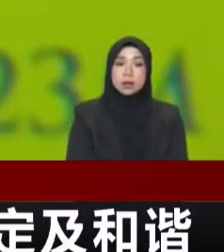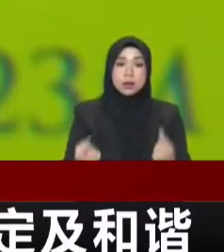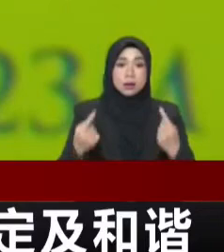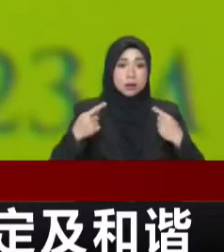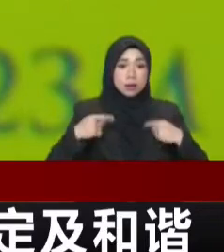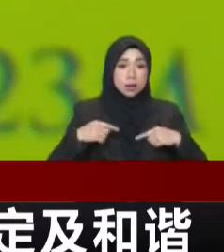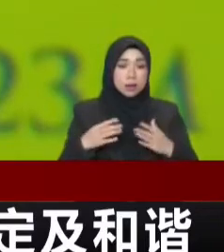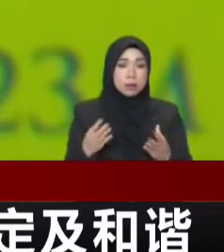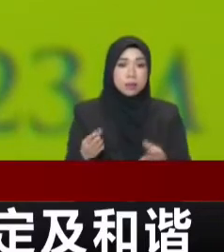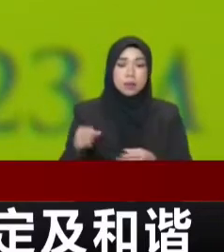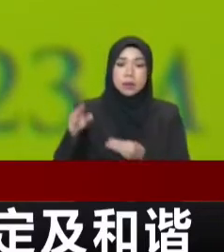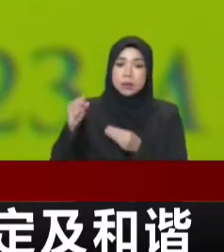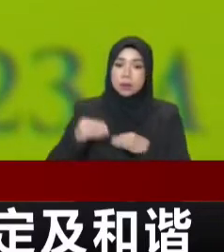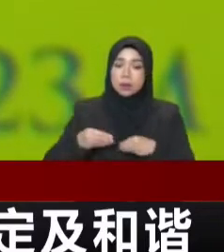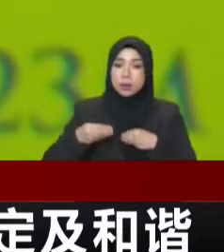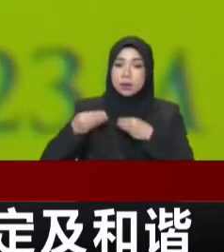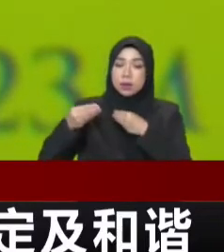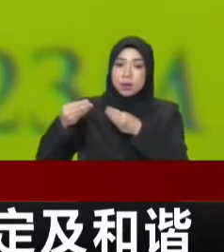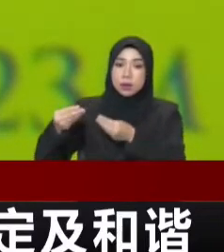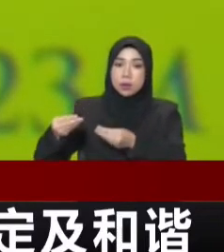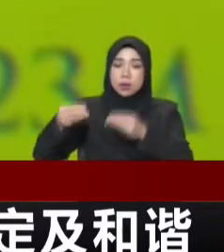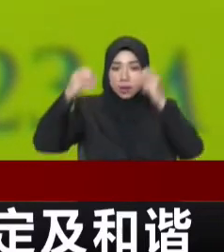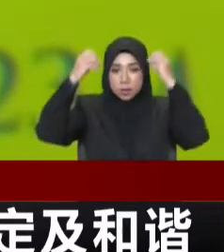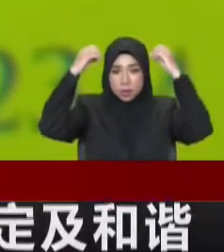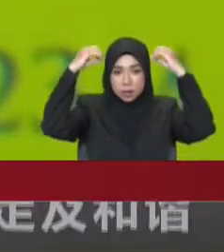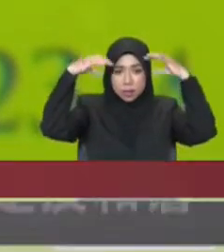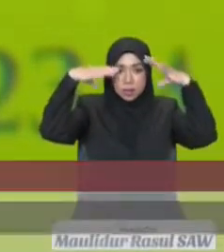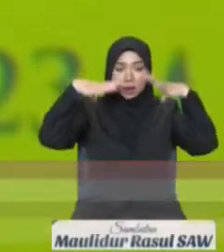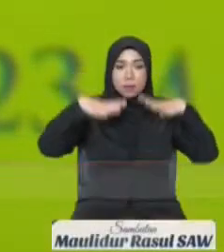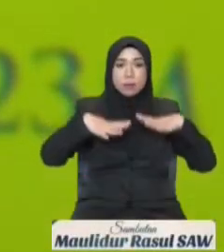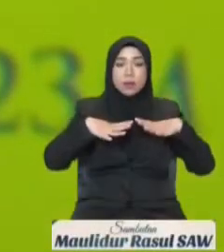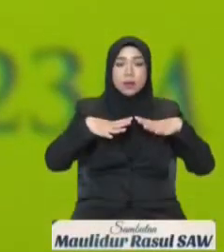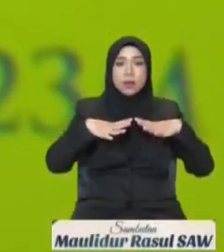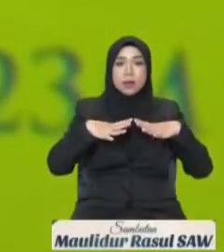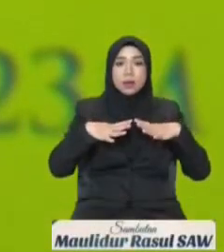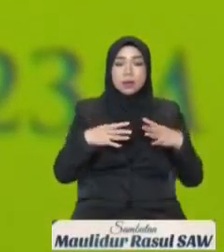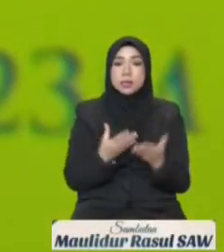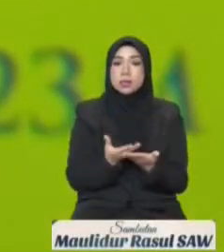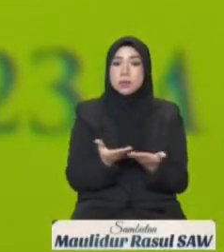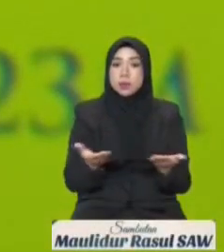民的生活水平和社会经济状况。